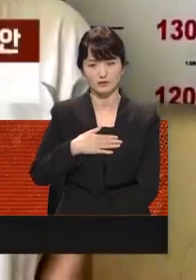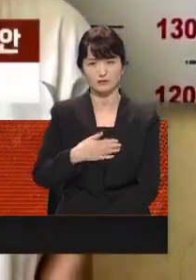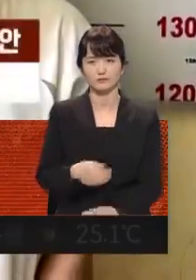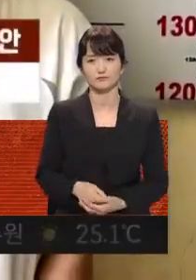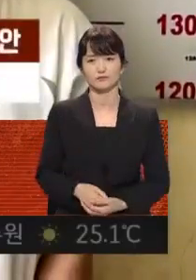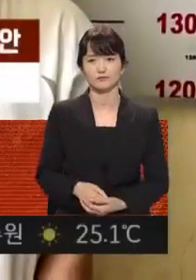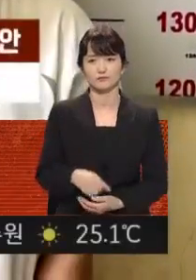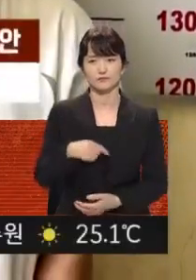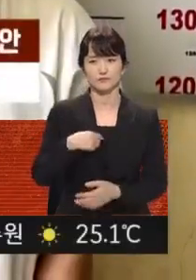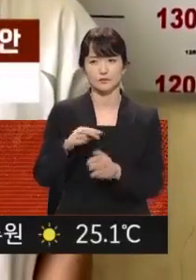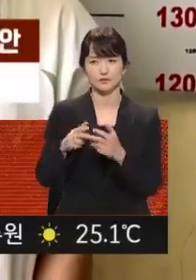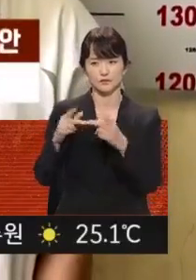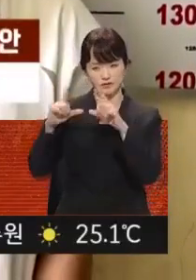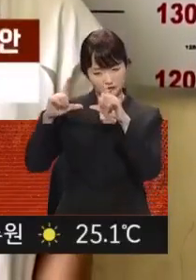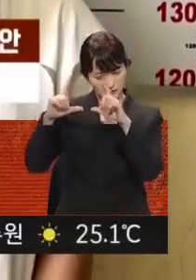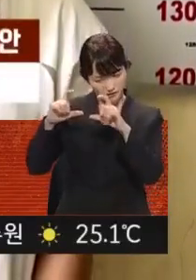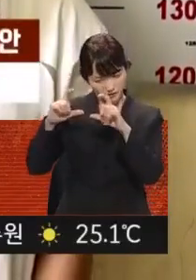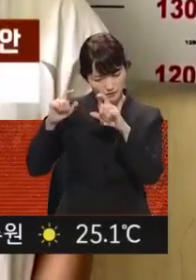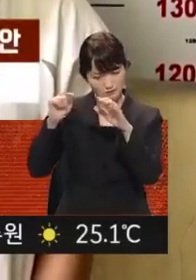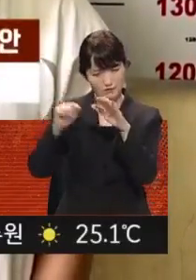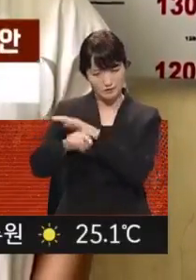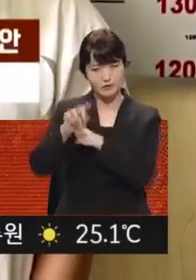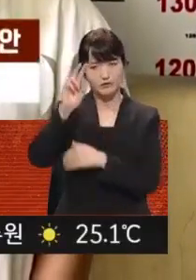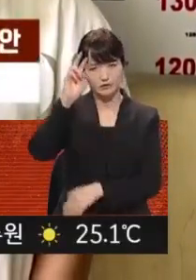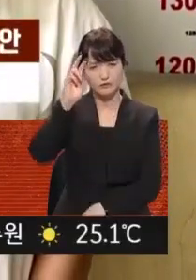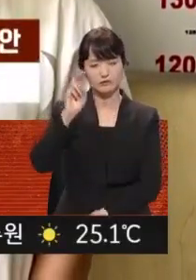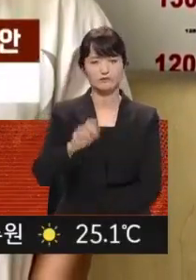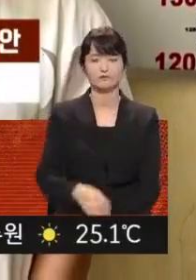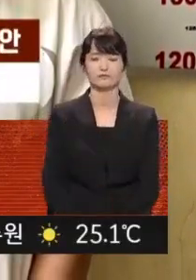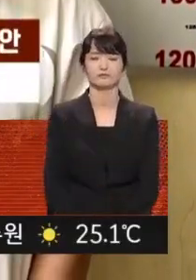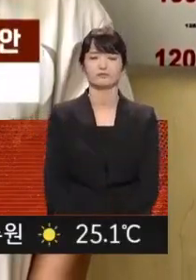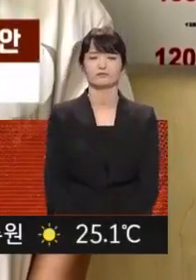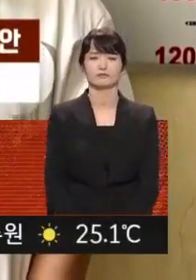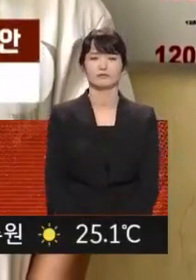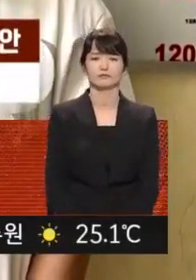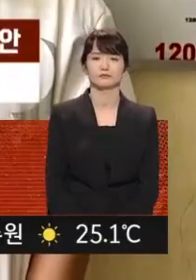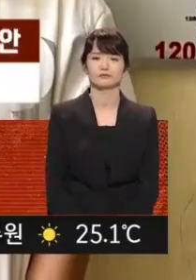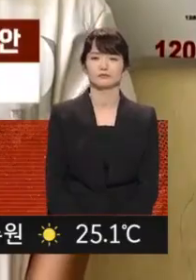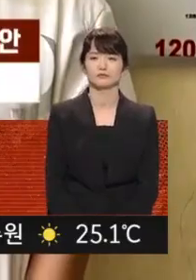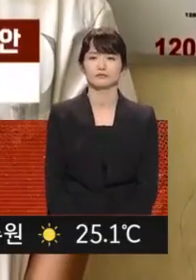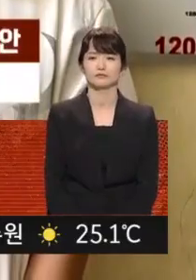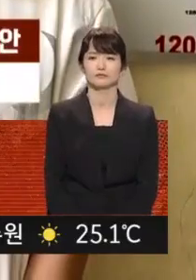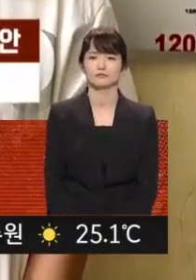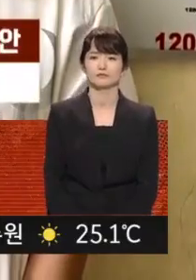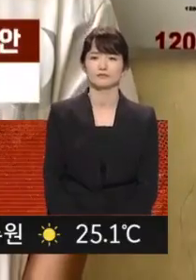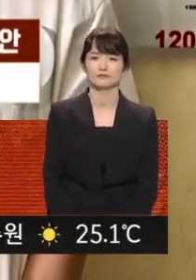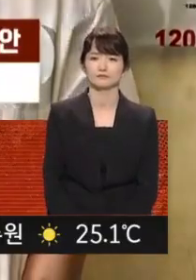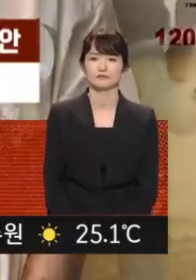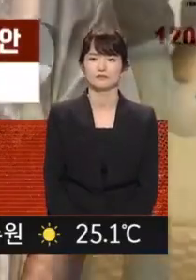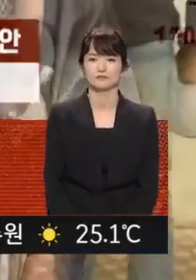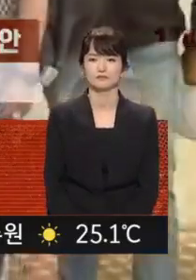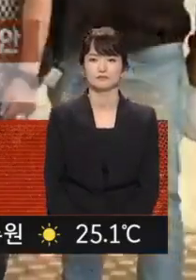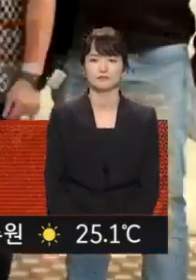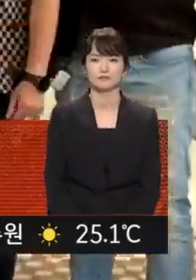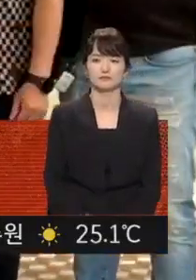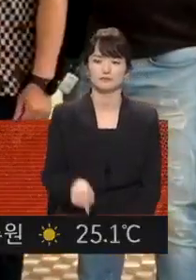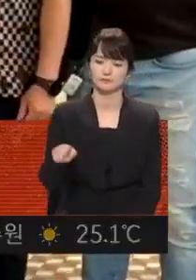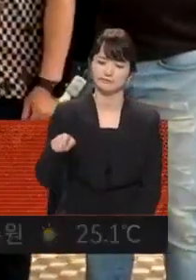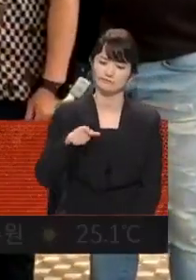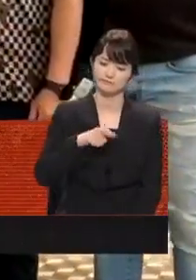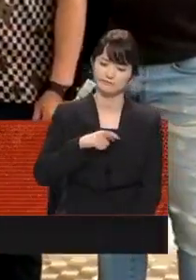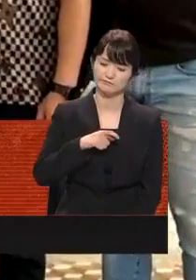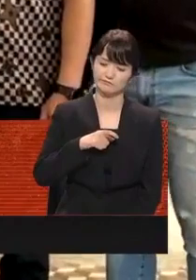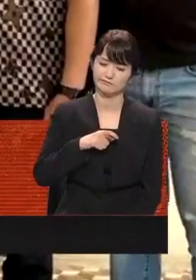본인이 찍어서 간 것이 아닌가라고 하는 그런 의미에서도 해석을 할 수 있기 때문에 여기에 대한 그 의문점을 제기하고